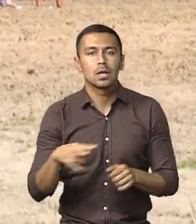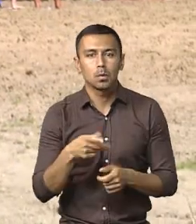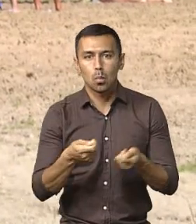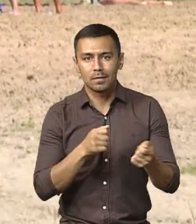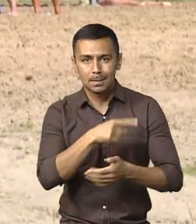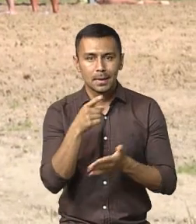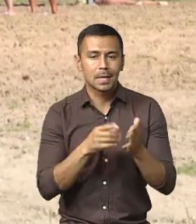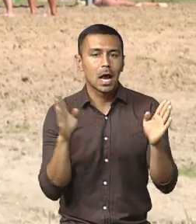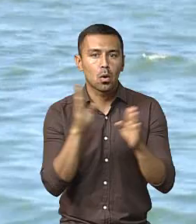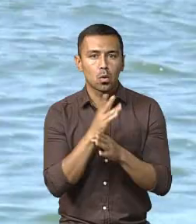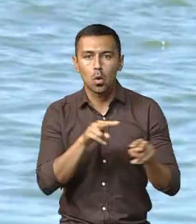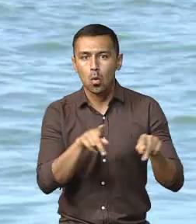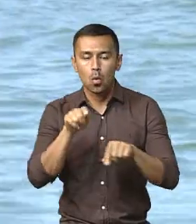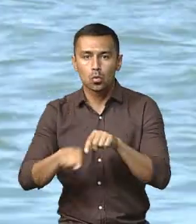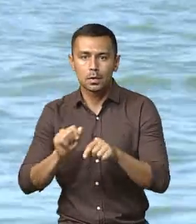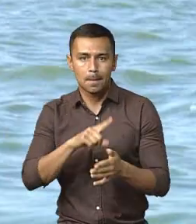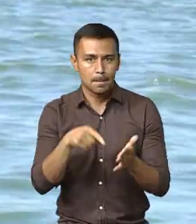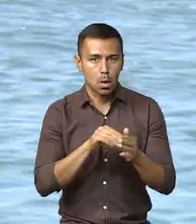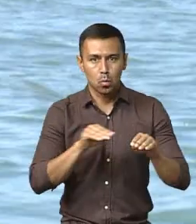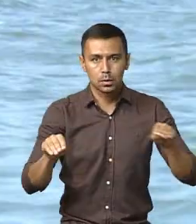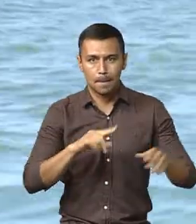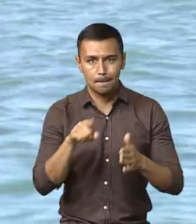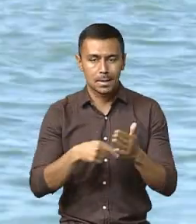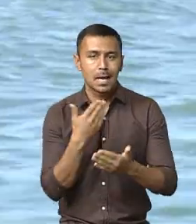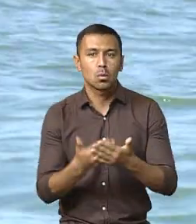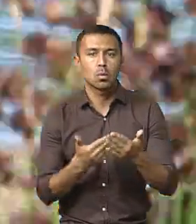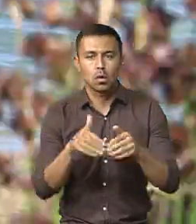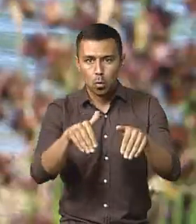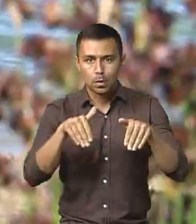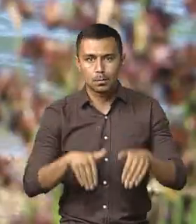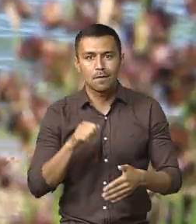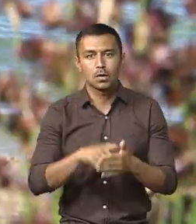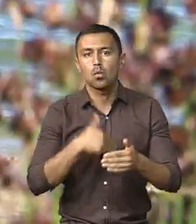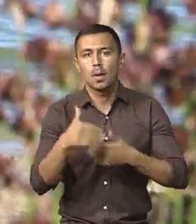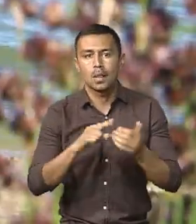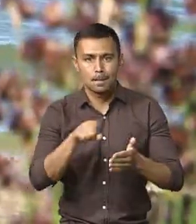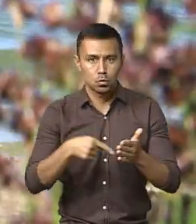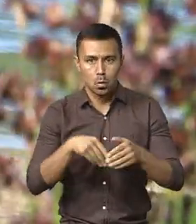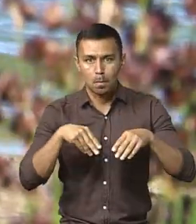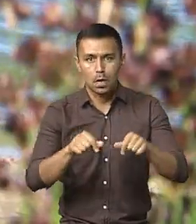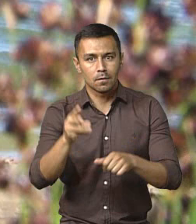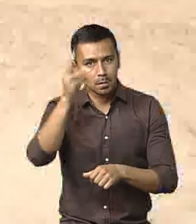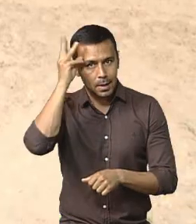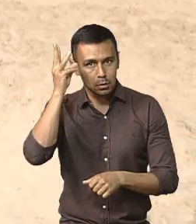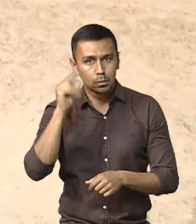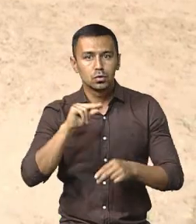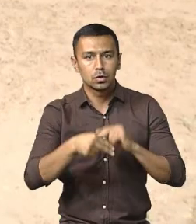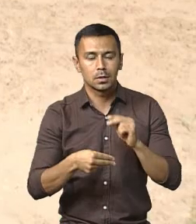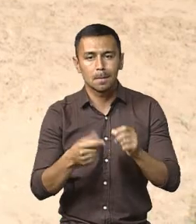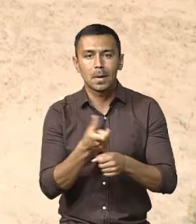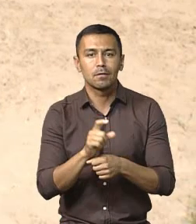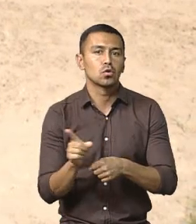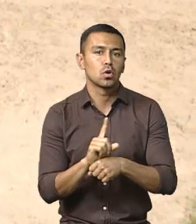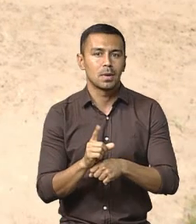Управління з питань екології та контролю за благоустроєм міста рекомендувало утримуватись від купання на міському пляжі у Хмельницькому через перевищення